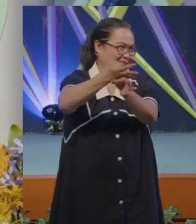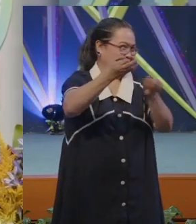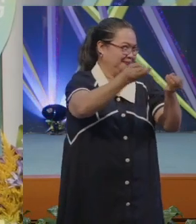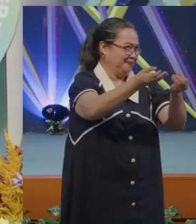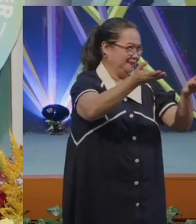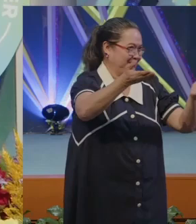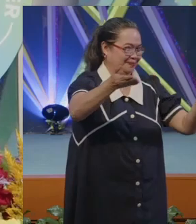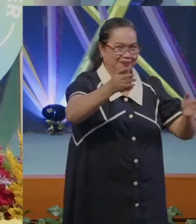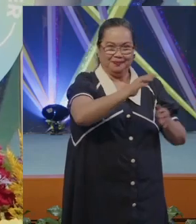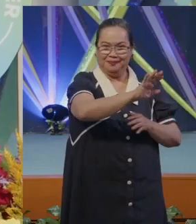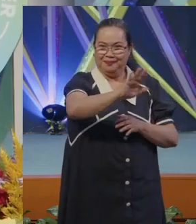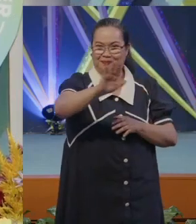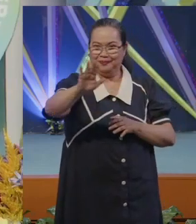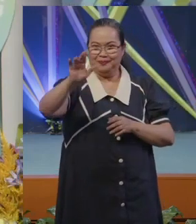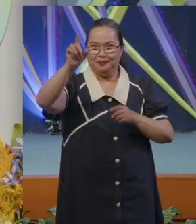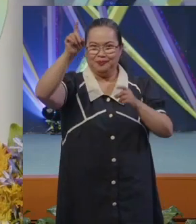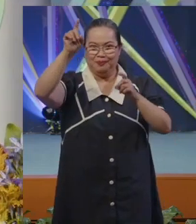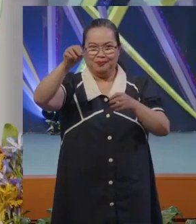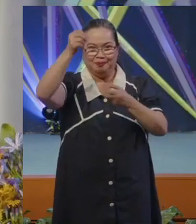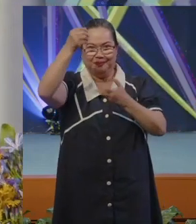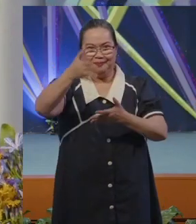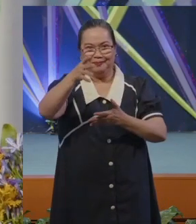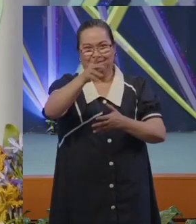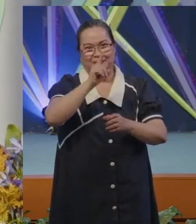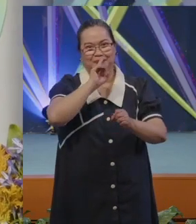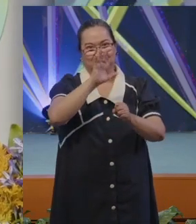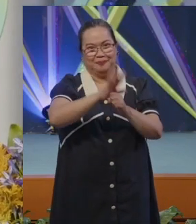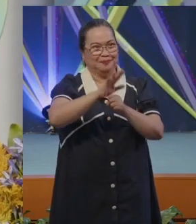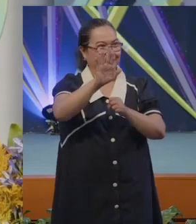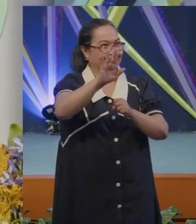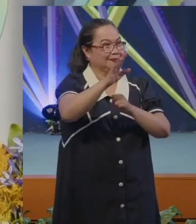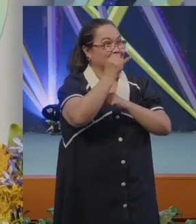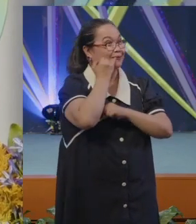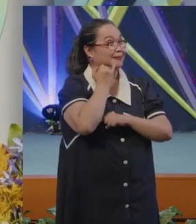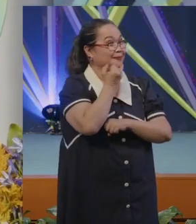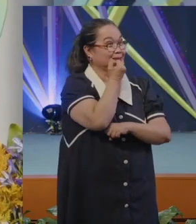aking pagtutupad ng aking pangako sa aking bayang Israel.